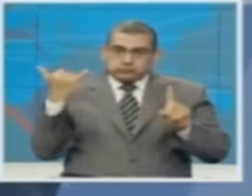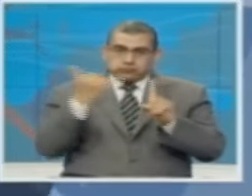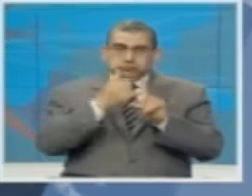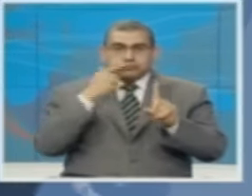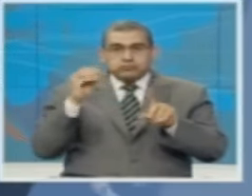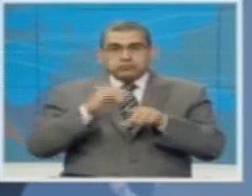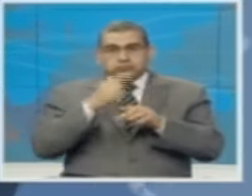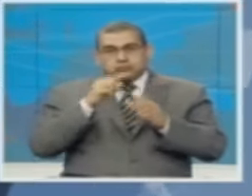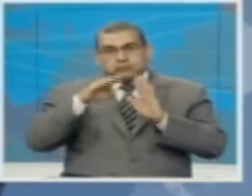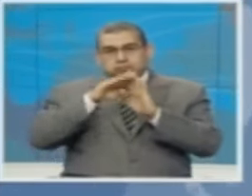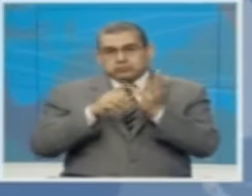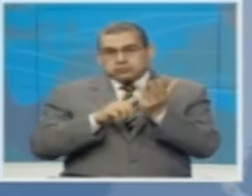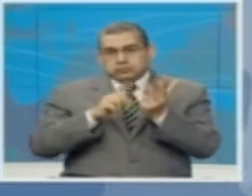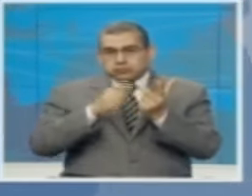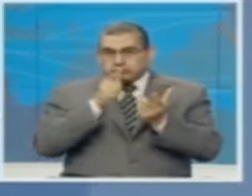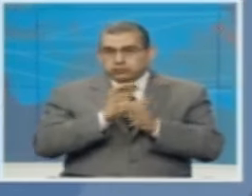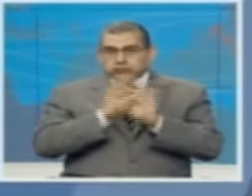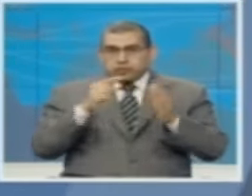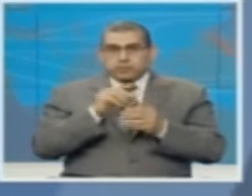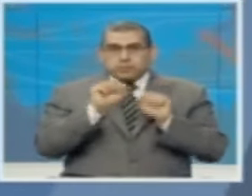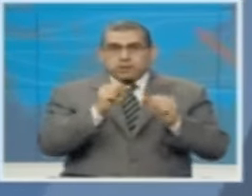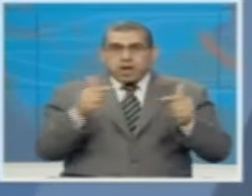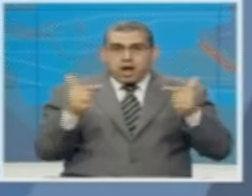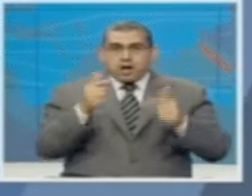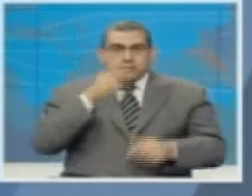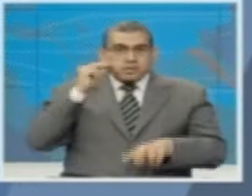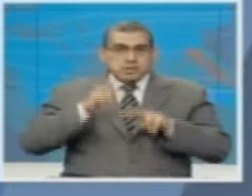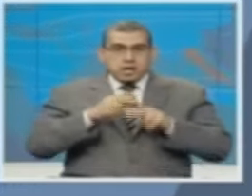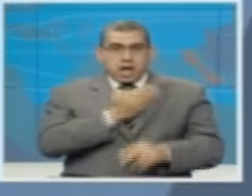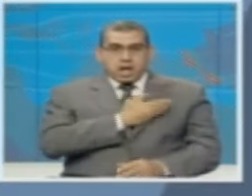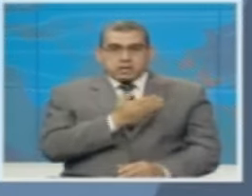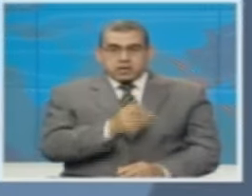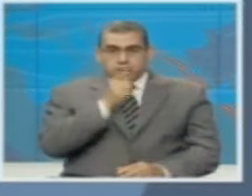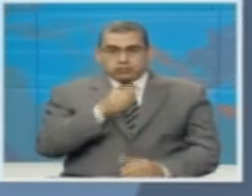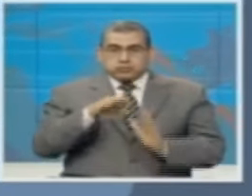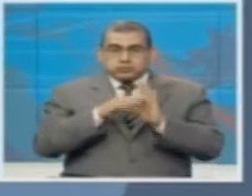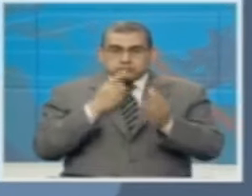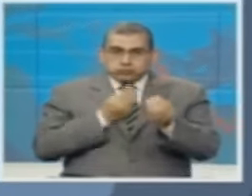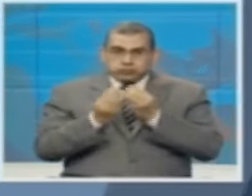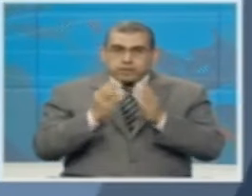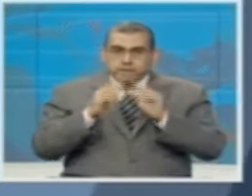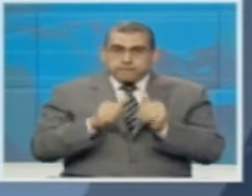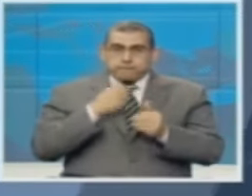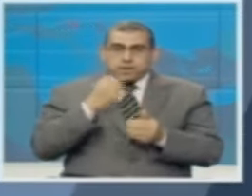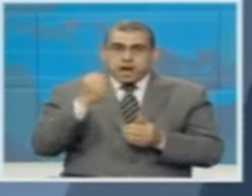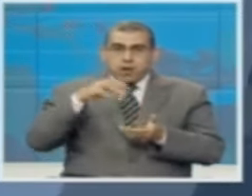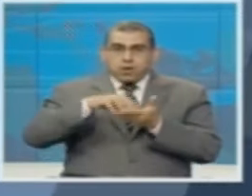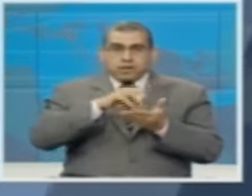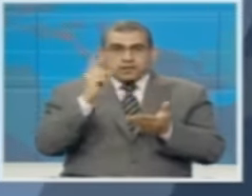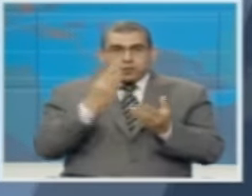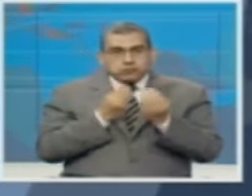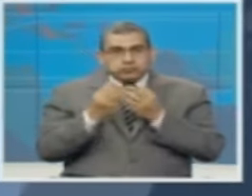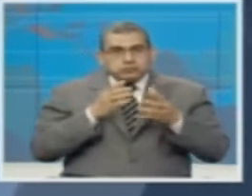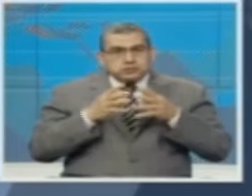خلاله بإطلاعها على آخر التطورات الخاصة بالحرب الإسرائيلية على غزة ونتائج المشاورات المصرية مع القوى